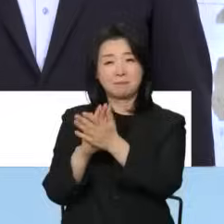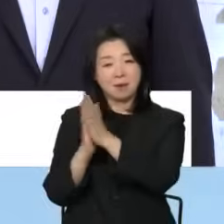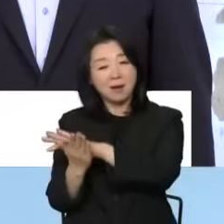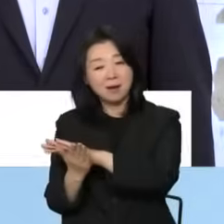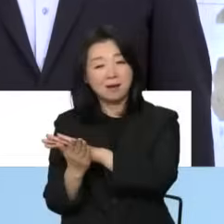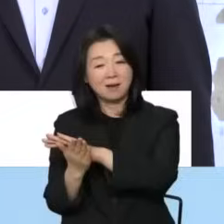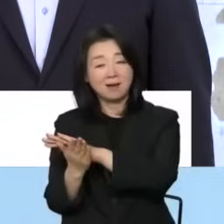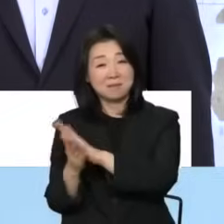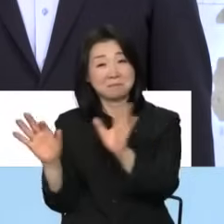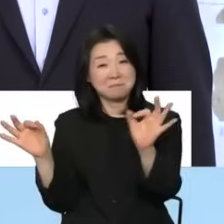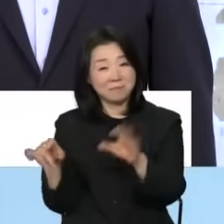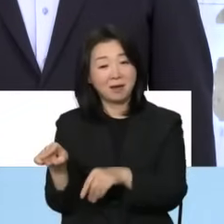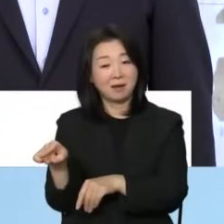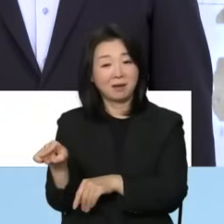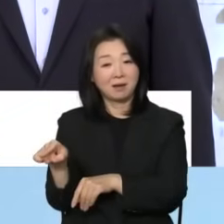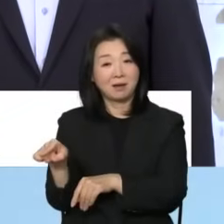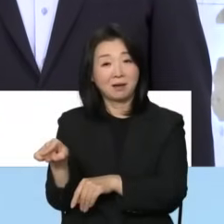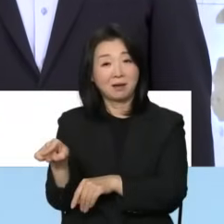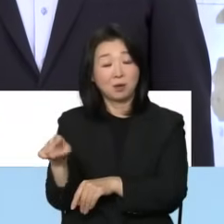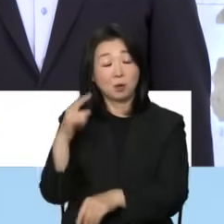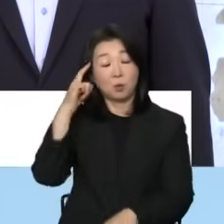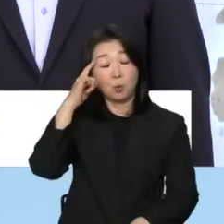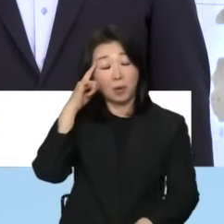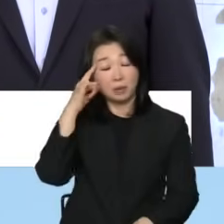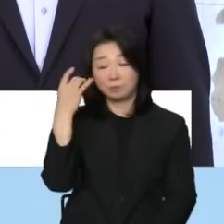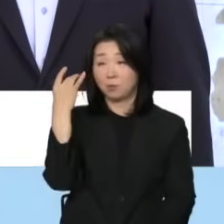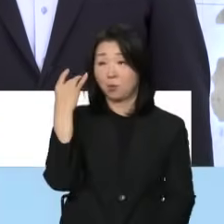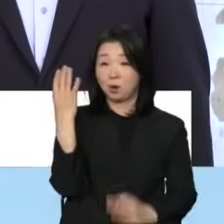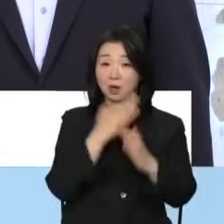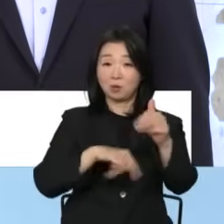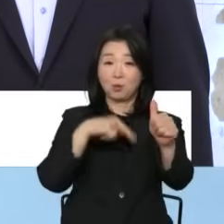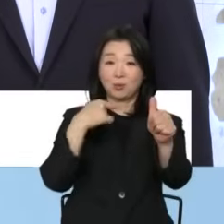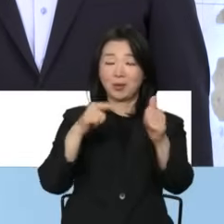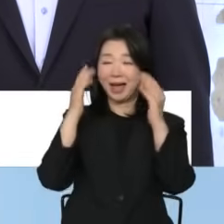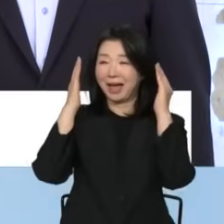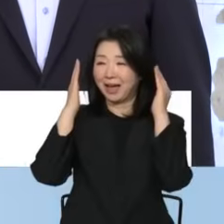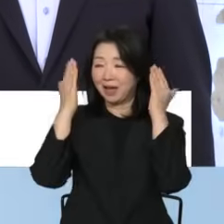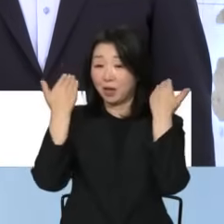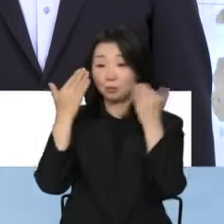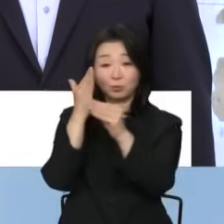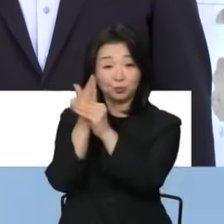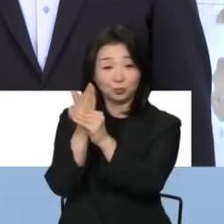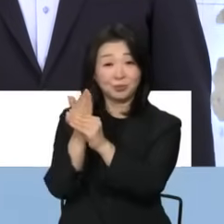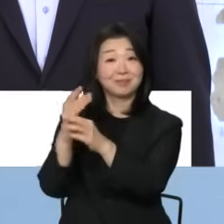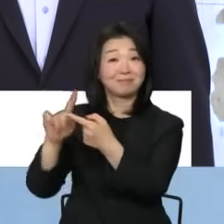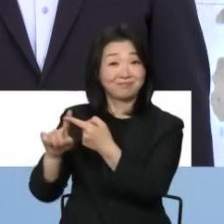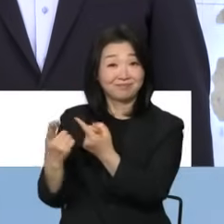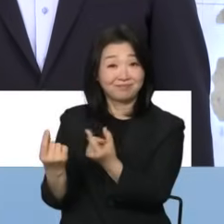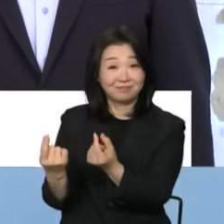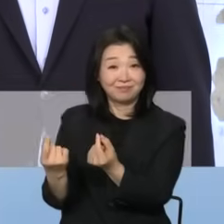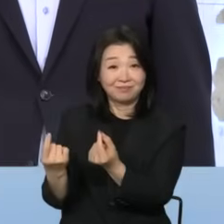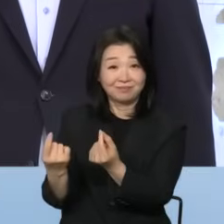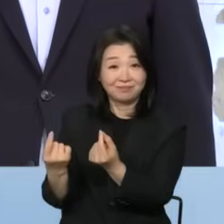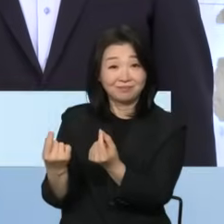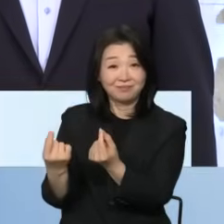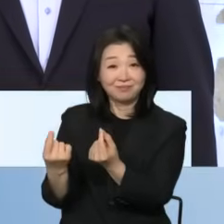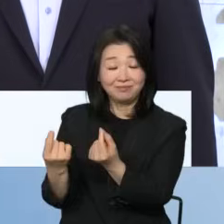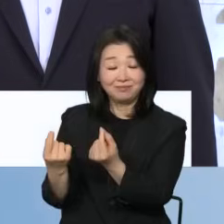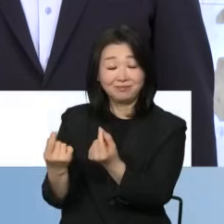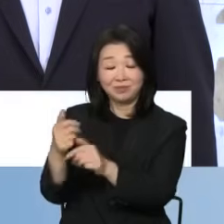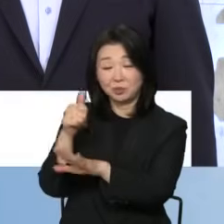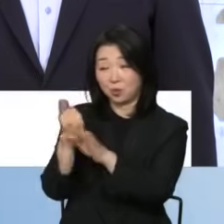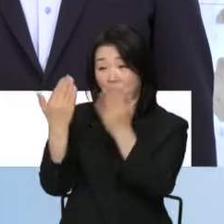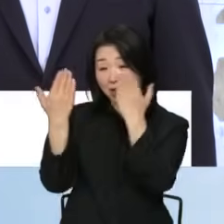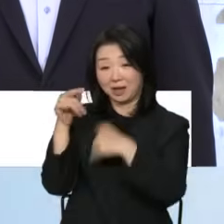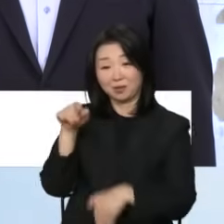이렇게 말씀드립니다. 기존의 공교육은 학교만을 중심으로 실시되어 왔습니다. 그래서